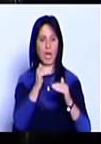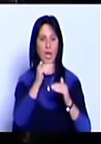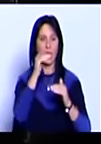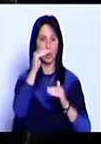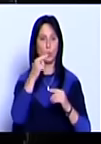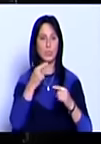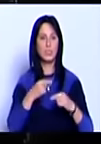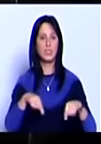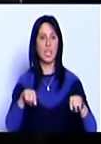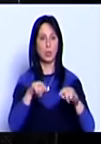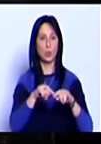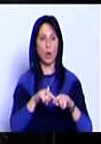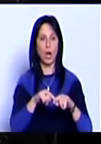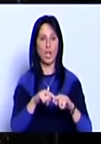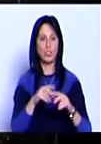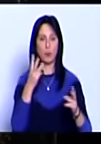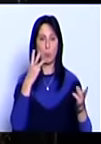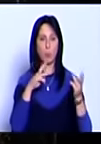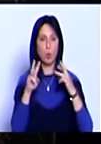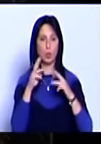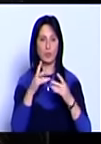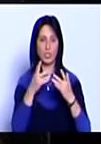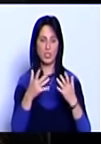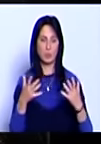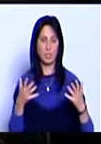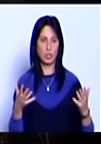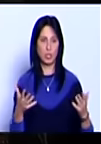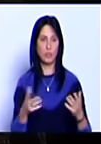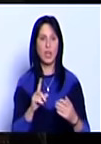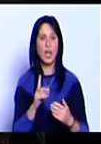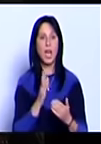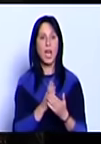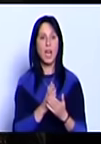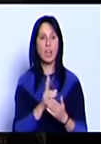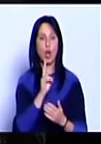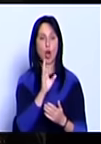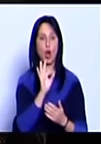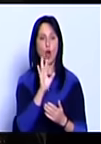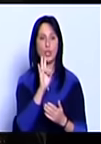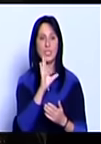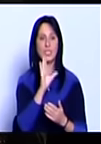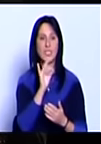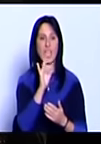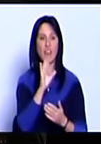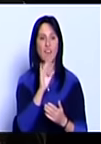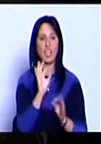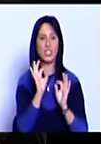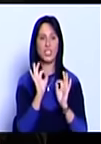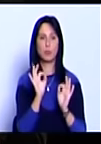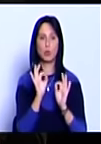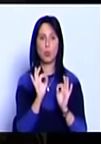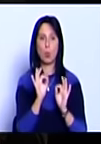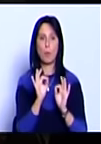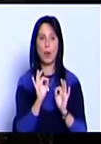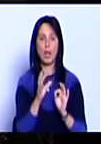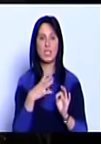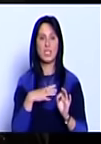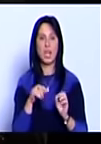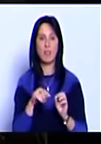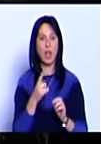საზოგადოების გარკვეული მოდელები, ასე შემდეგ და ასე შემდეგ. რა არის კონსერვატიზმი ან ზომიერი კონსერვატიზმი